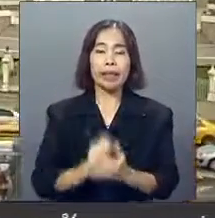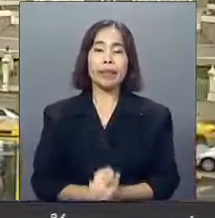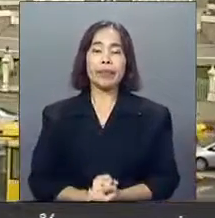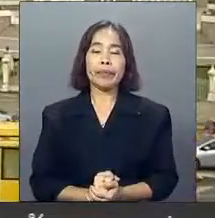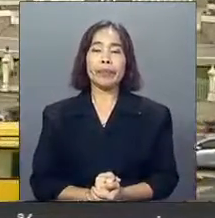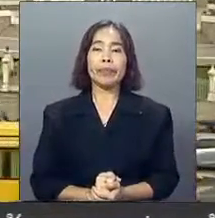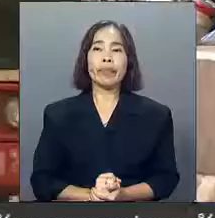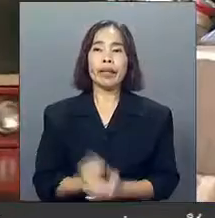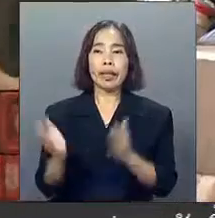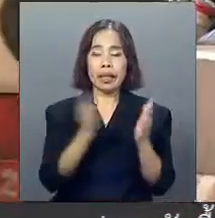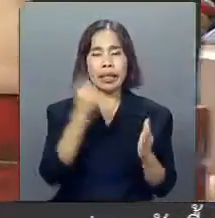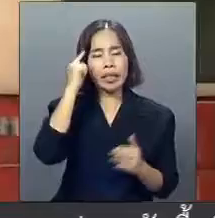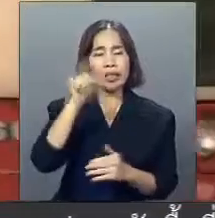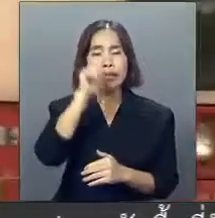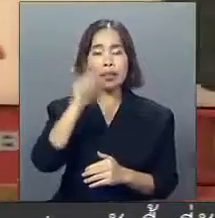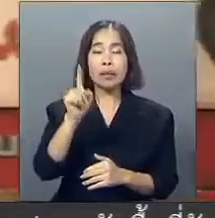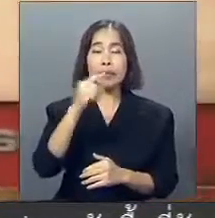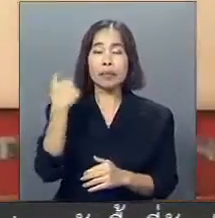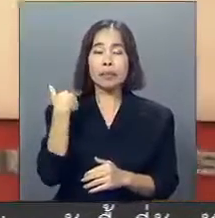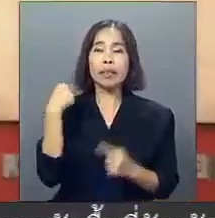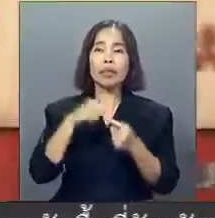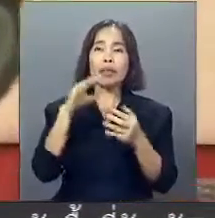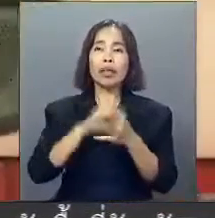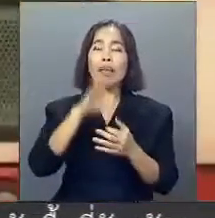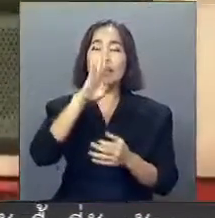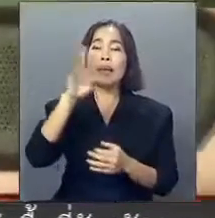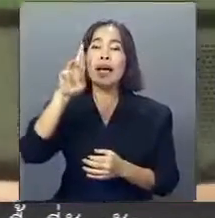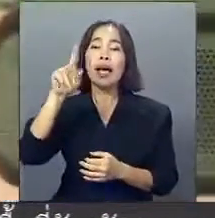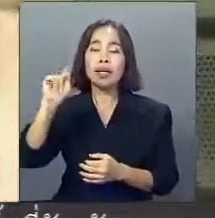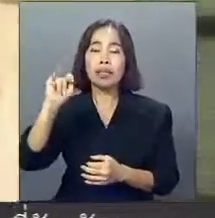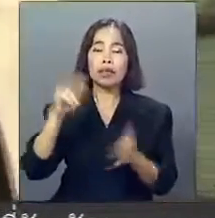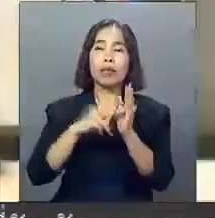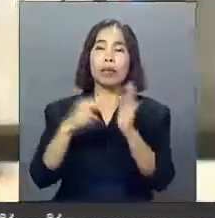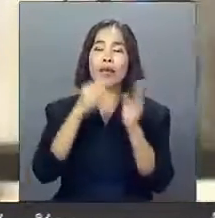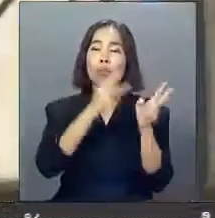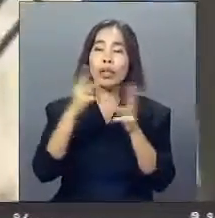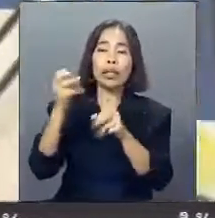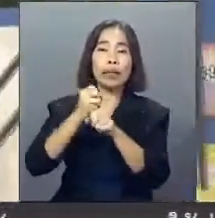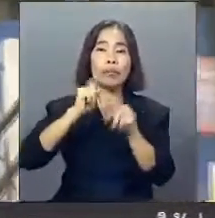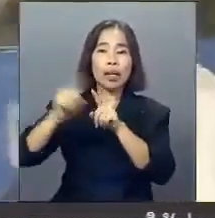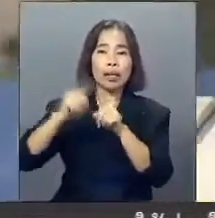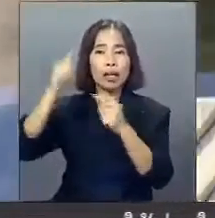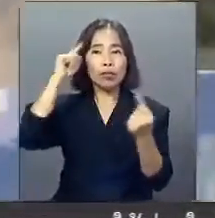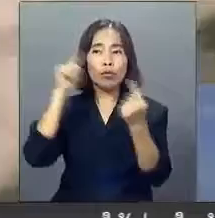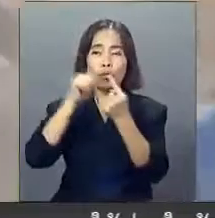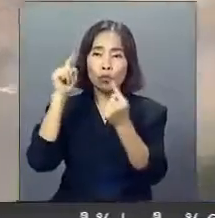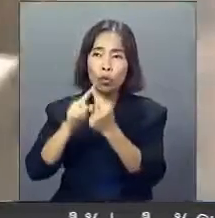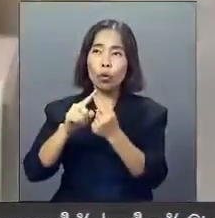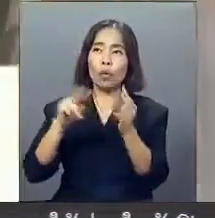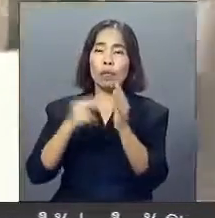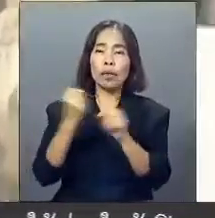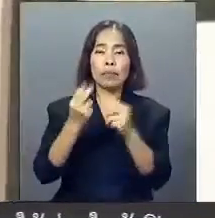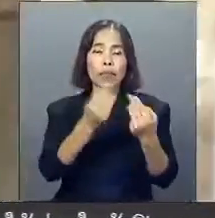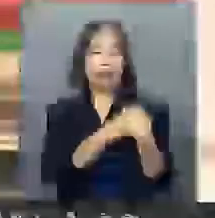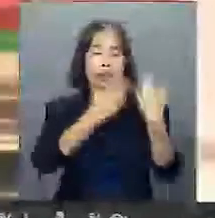ีขสังเกตหนึงจากนวชาการที่ DEI ก็คือตรการต่างๆควรจะให้เหะสมแล้วกไม่เป็พาระงบประ